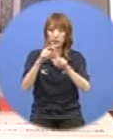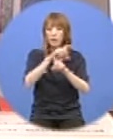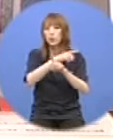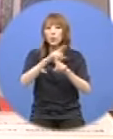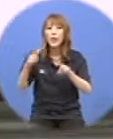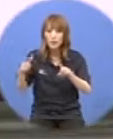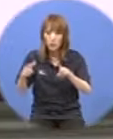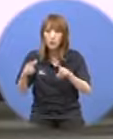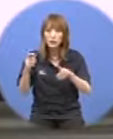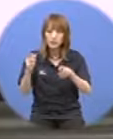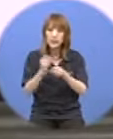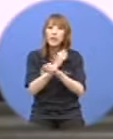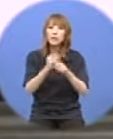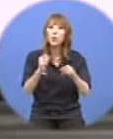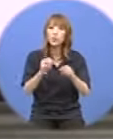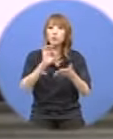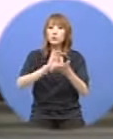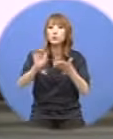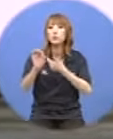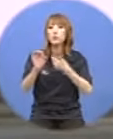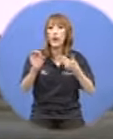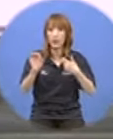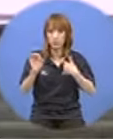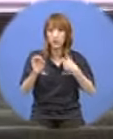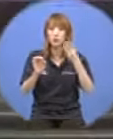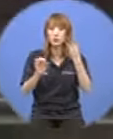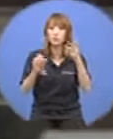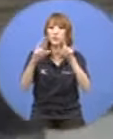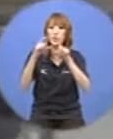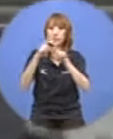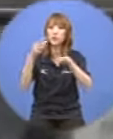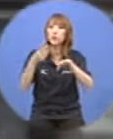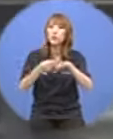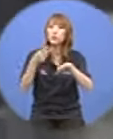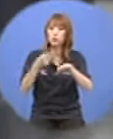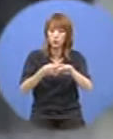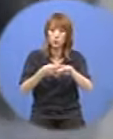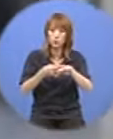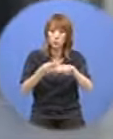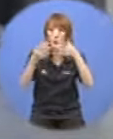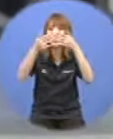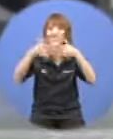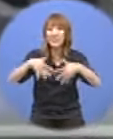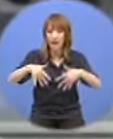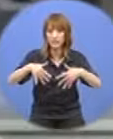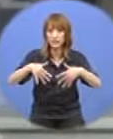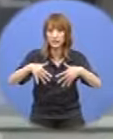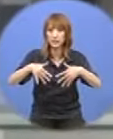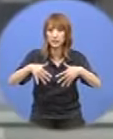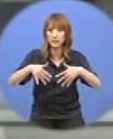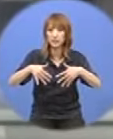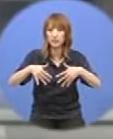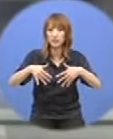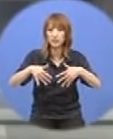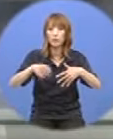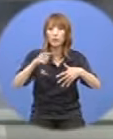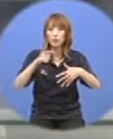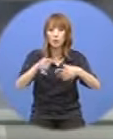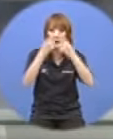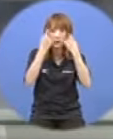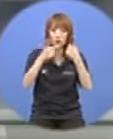な使えるんで、3D の技術と、それからそれ の機械ですね、うん、これはそれぞ